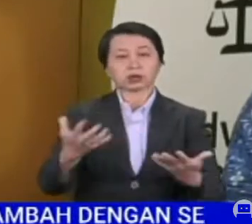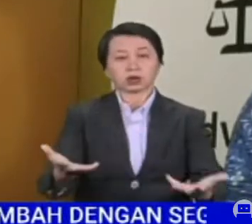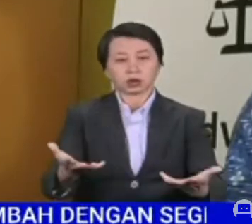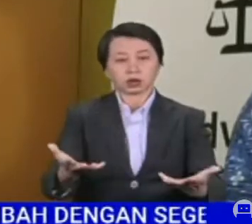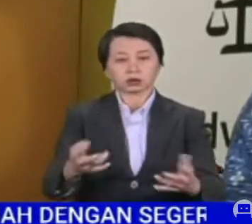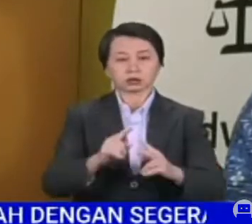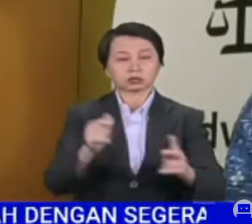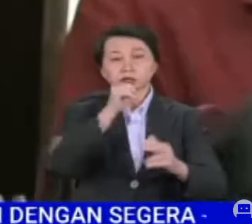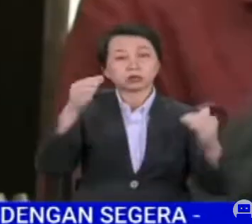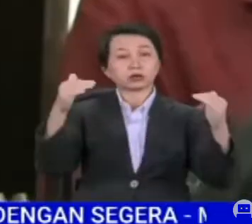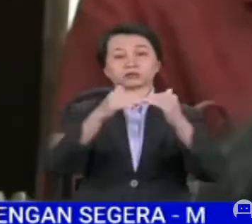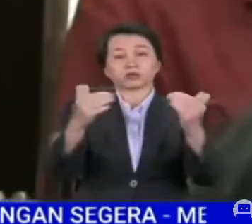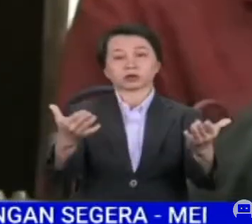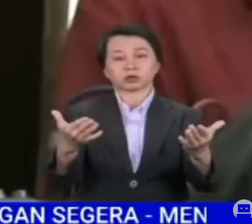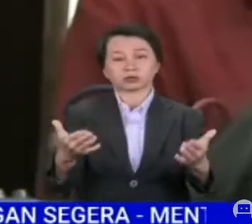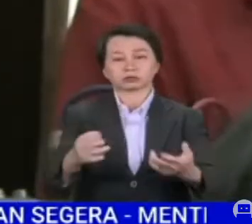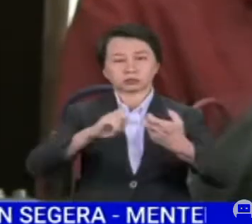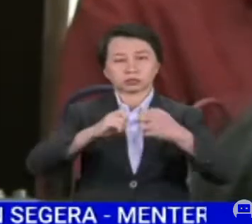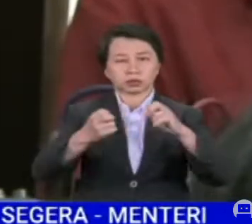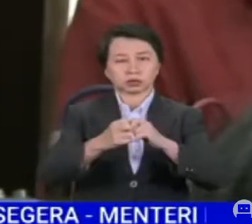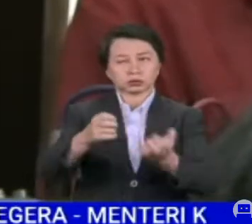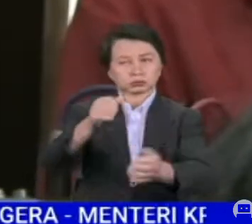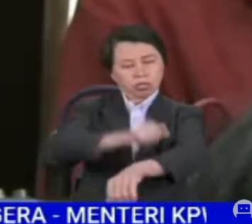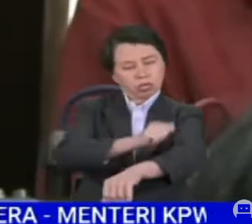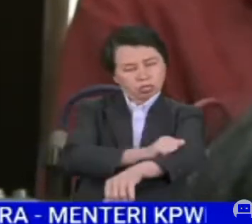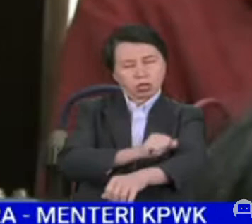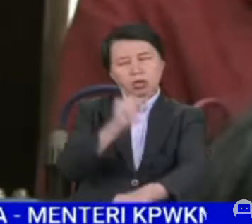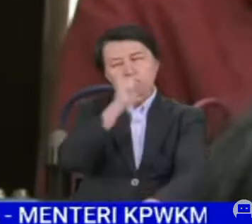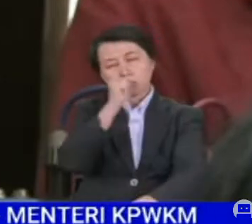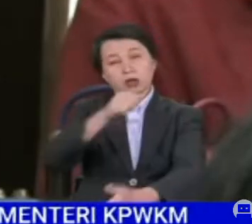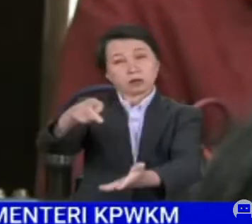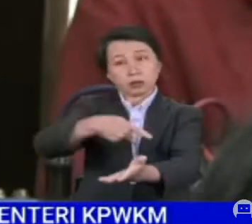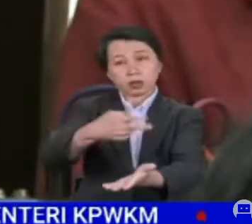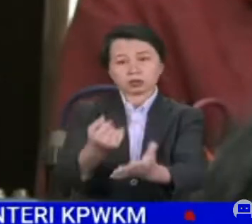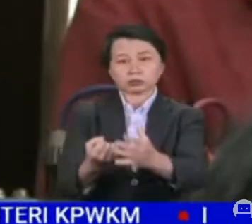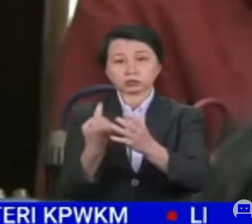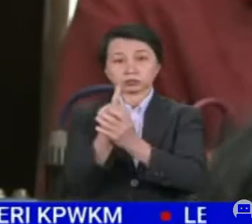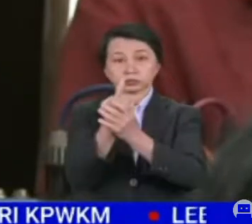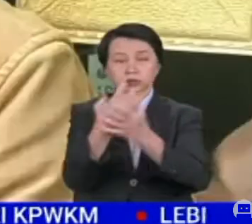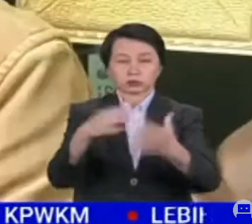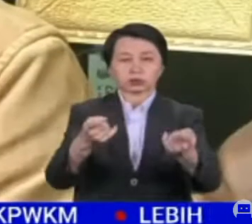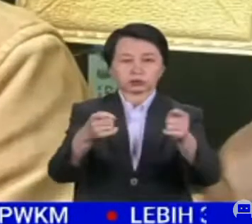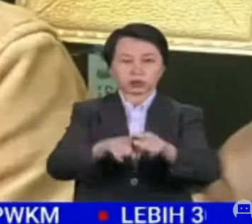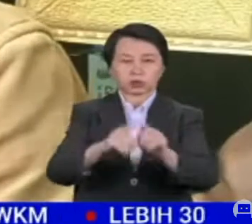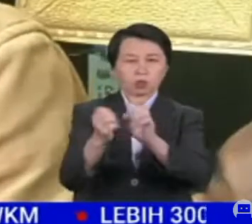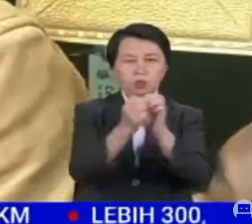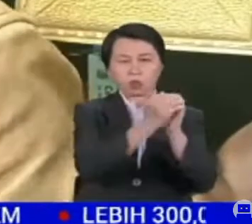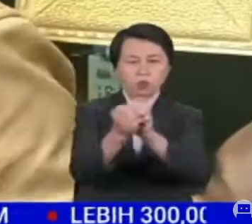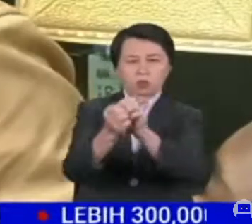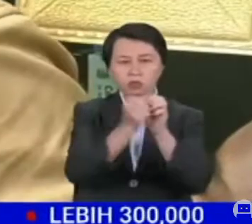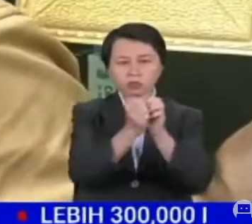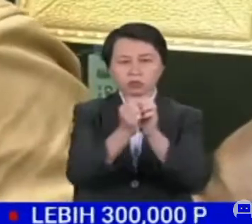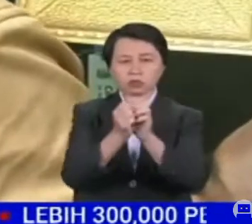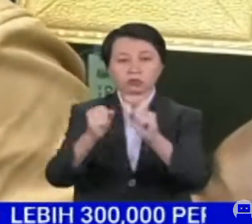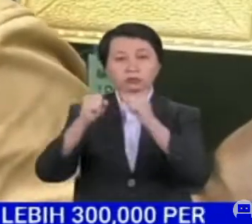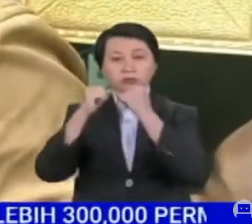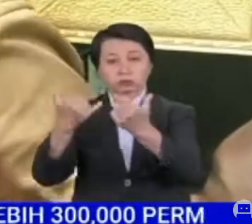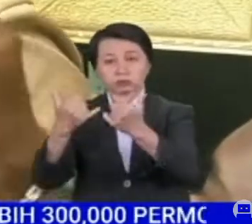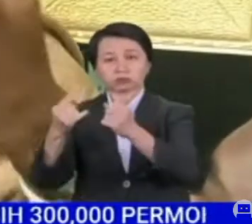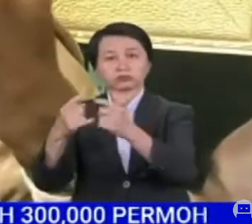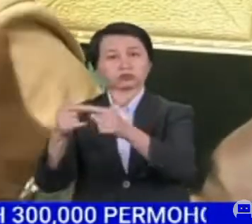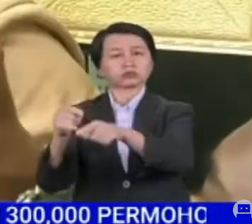very unfair deal. Konflik royalti bagi tahun 2017 tercetus selepas berlaku pertikaian antara Public Performance Sdn